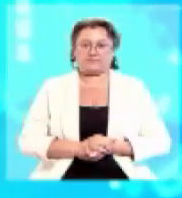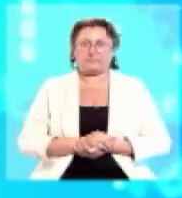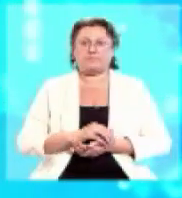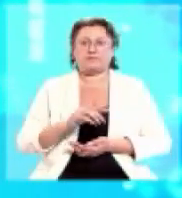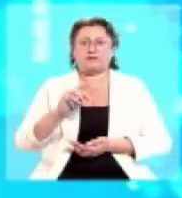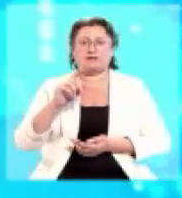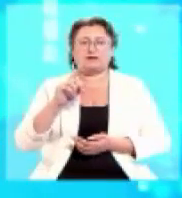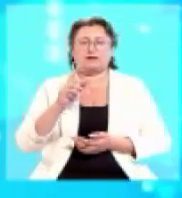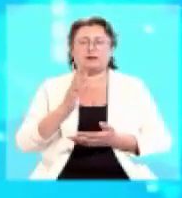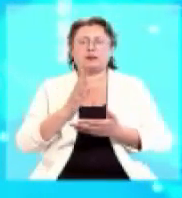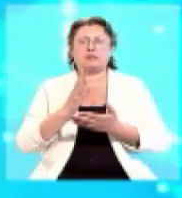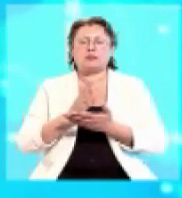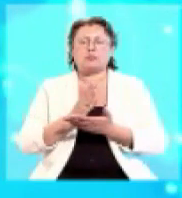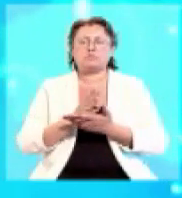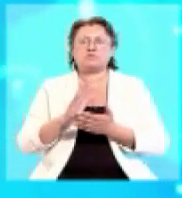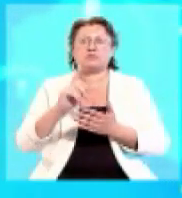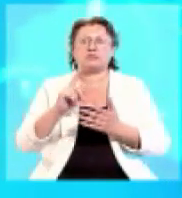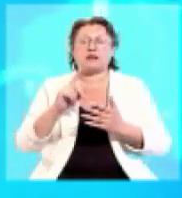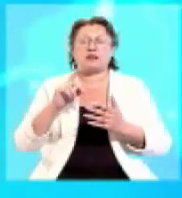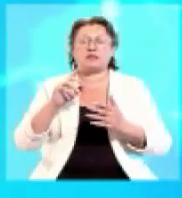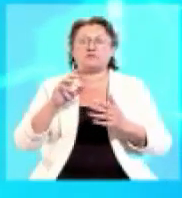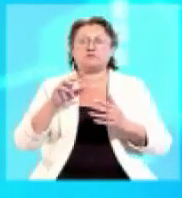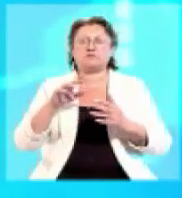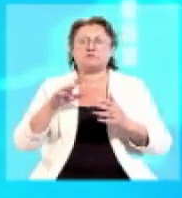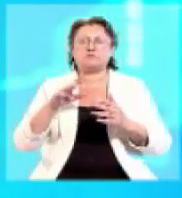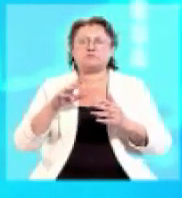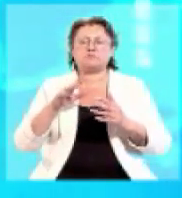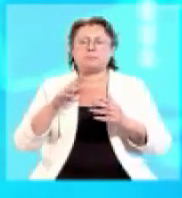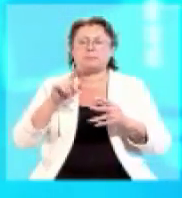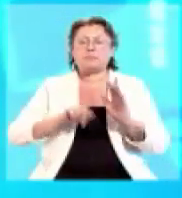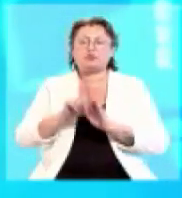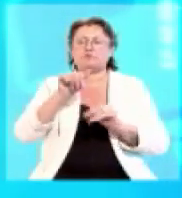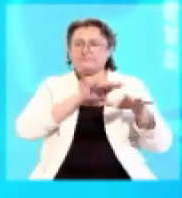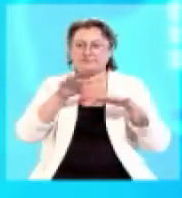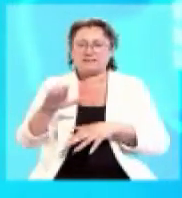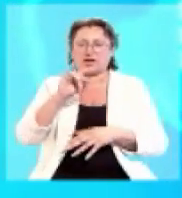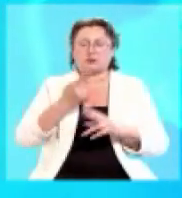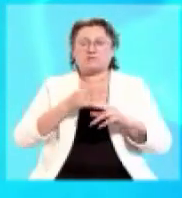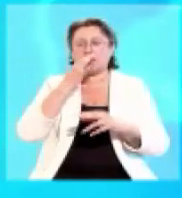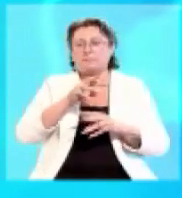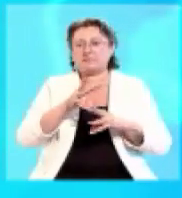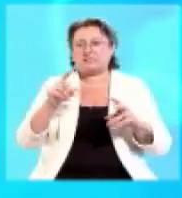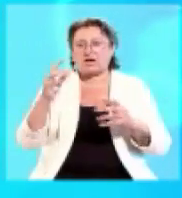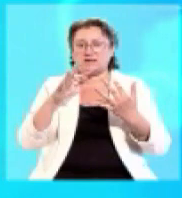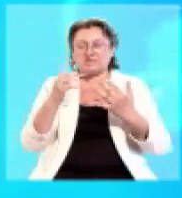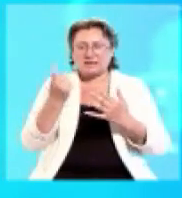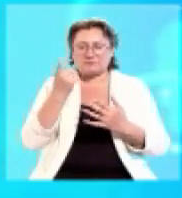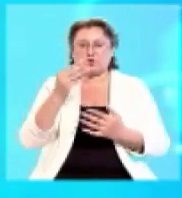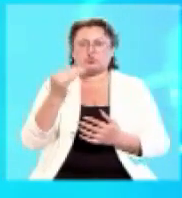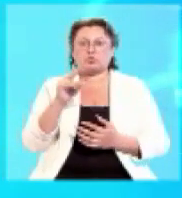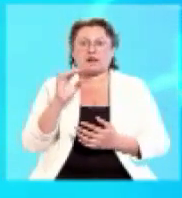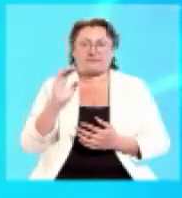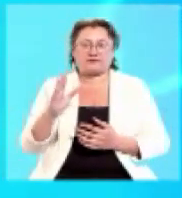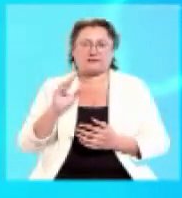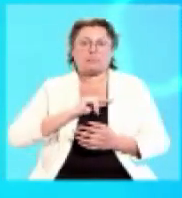Казахстан находится в пике активности саранчи. Об этом сообщил министр сельского хозяйства республики Ербол Карашукеев. С